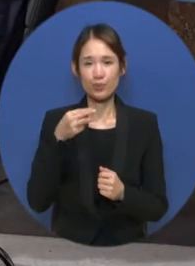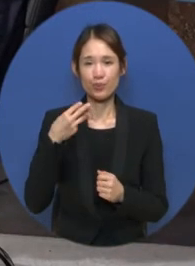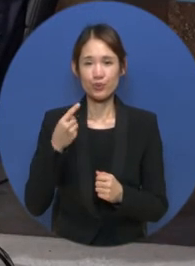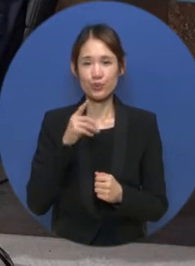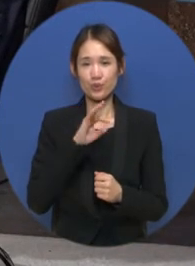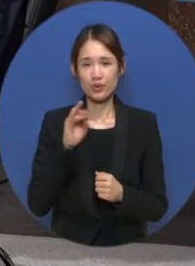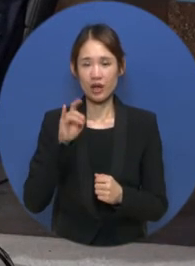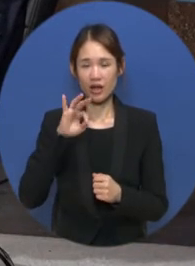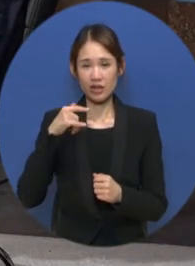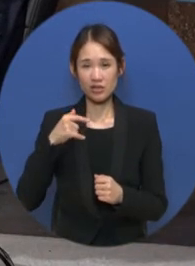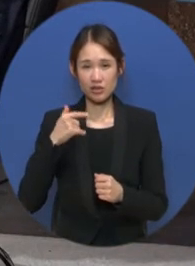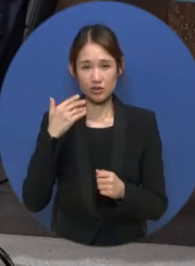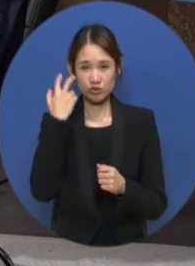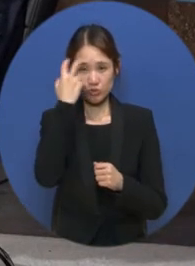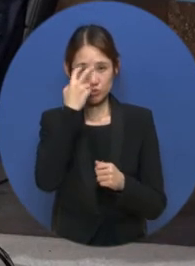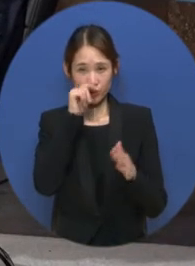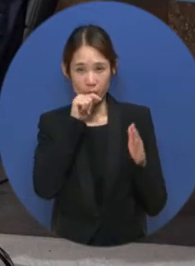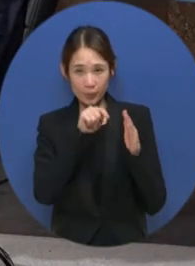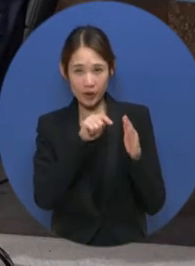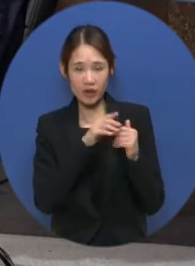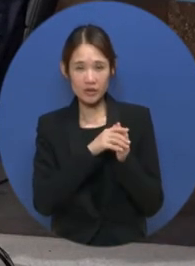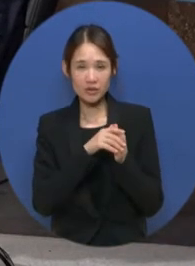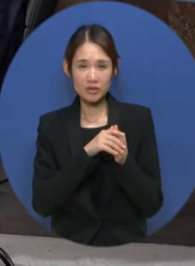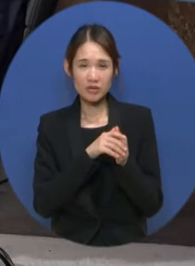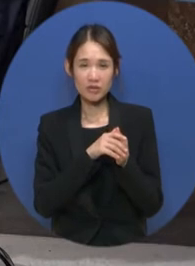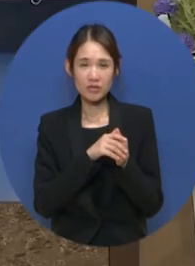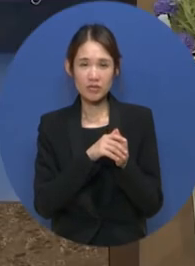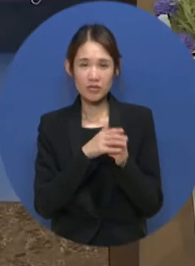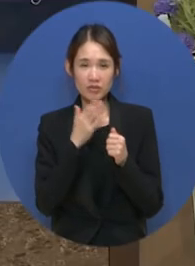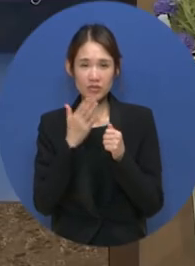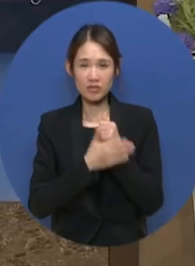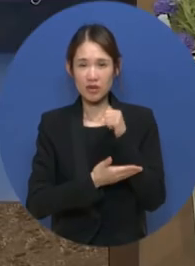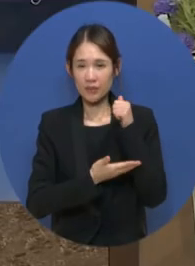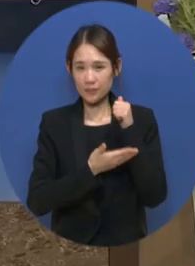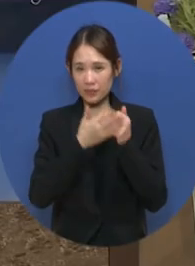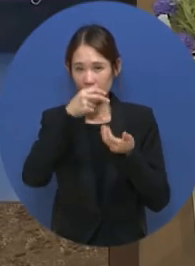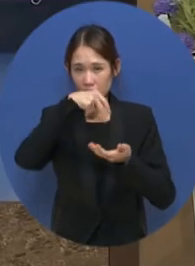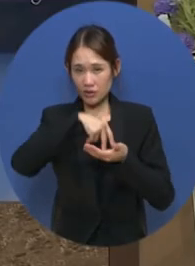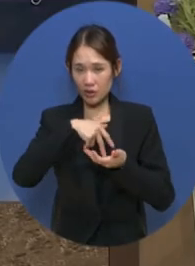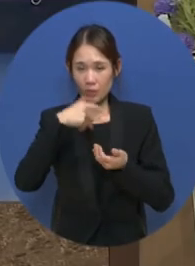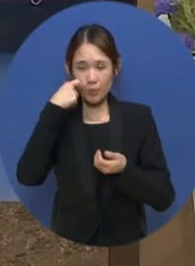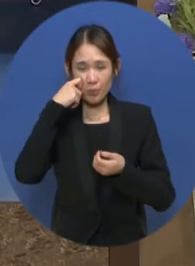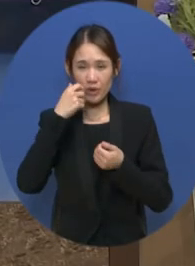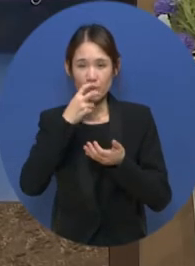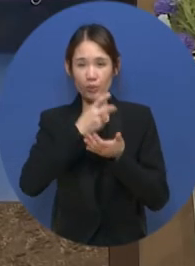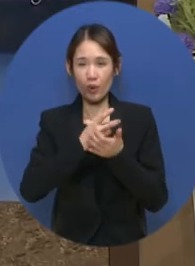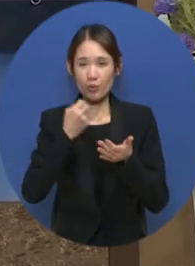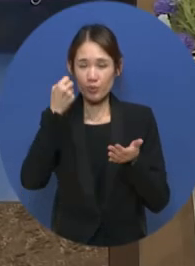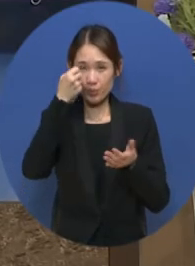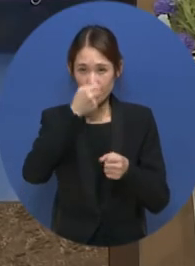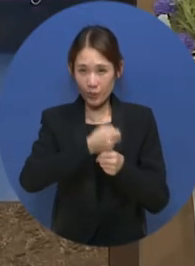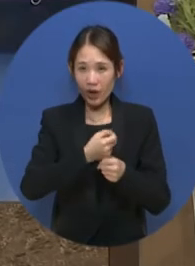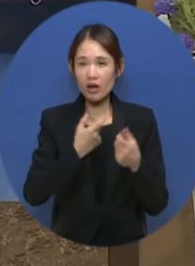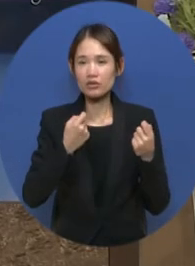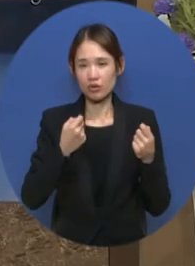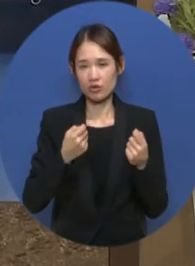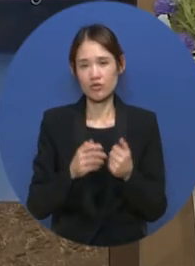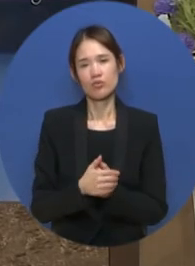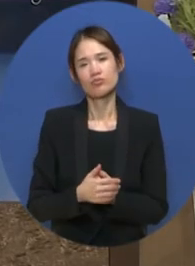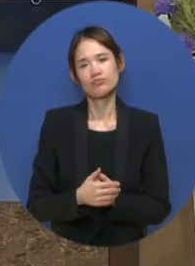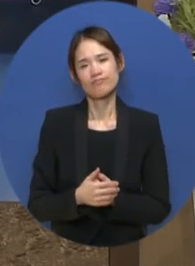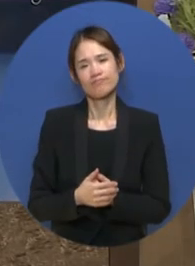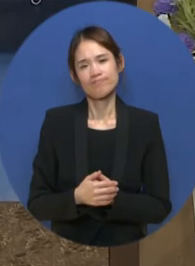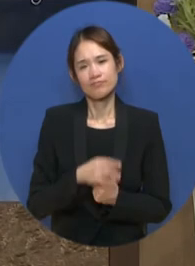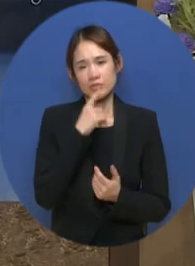수사를 받으러 갈때 포토 라인에 서는 것도 못하게 하는 고백을 음을 도정이 되던가 처럼 예 어